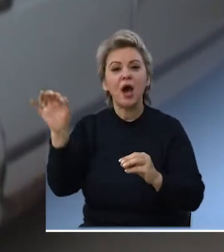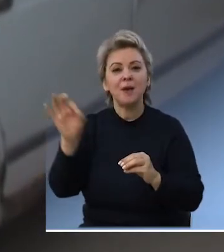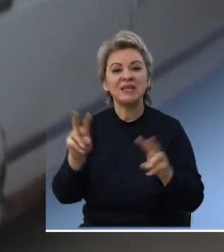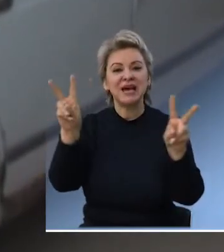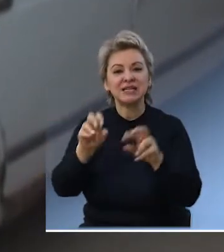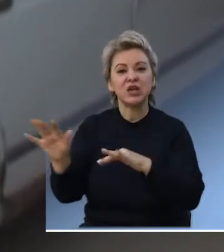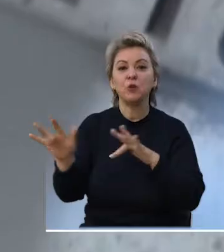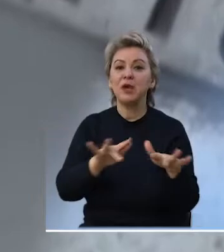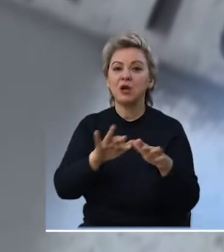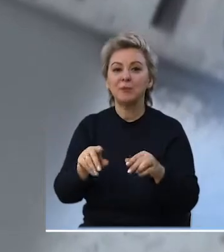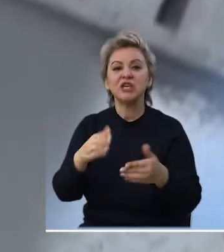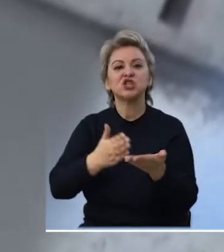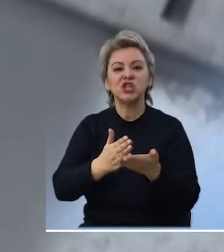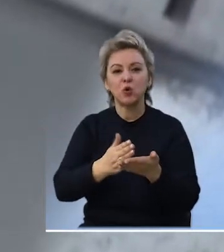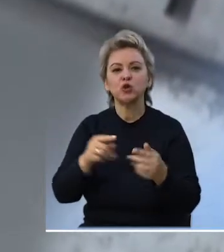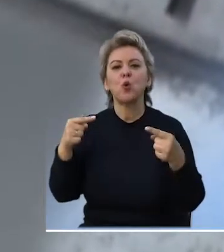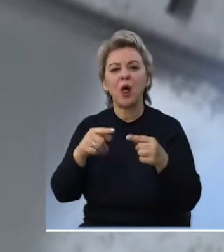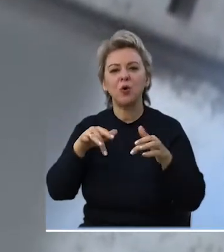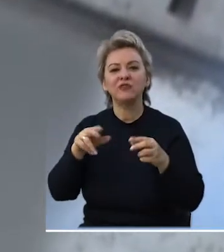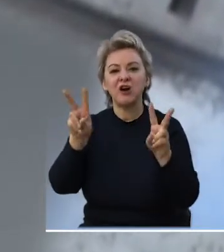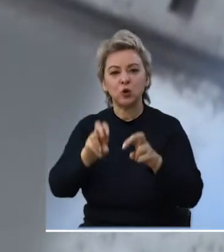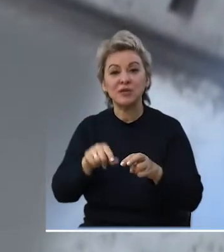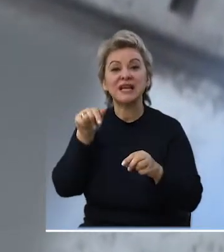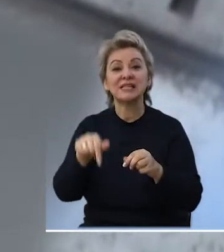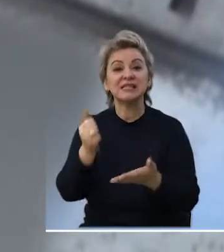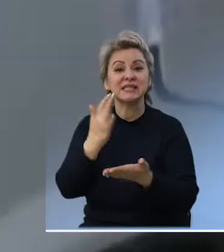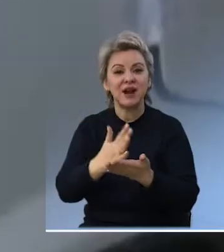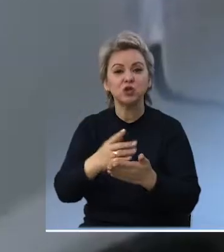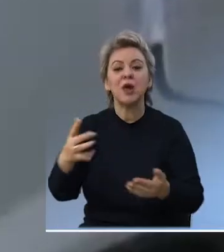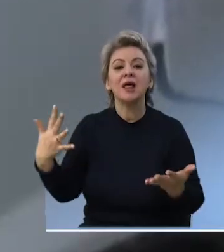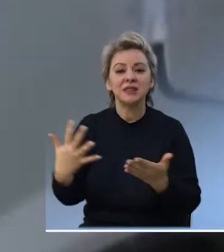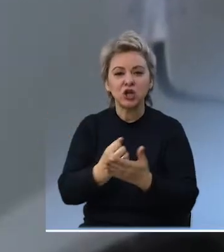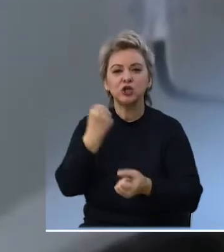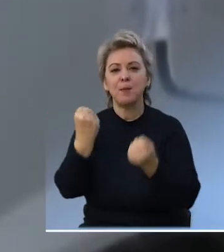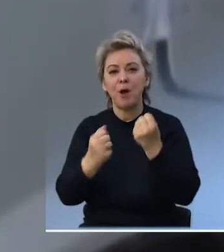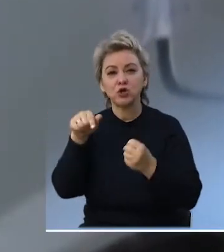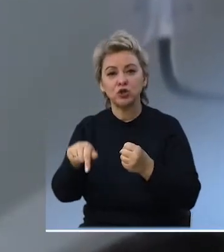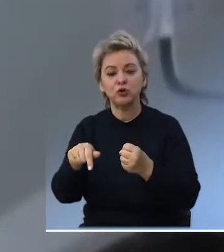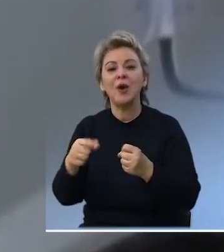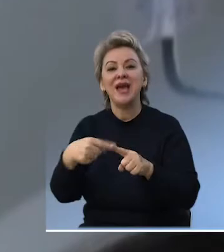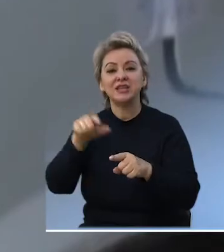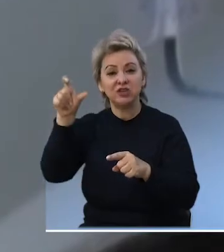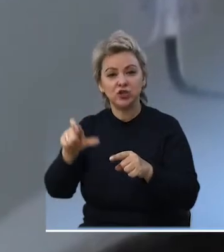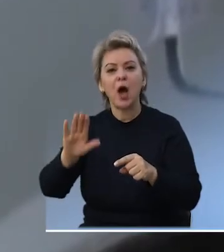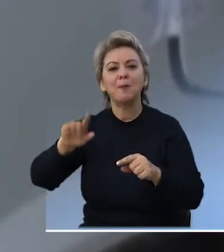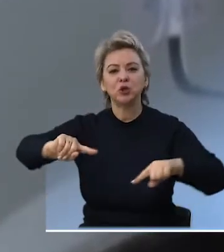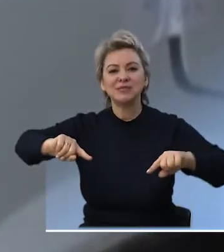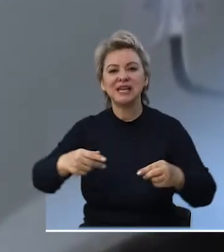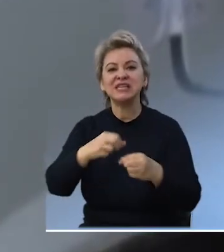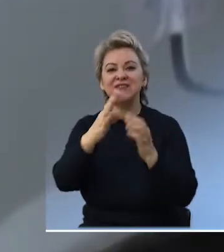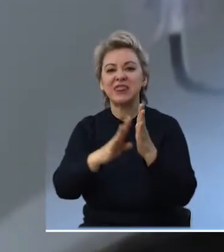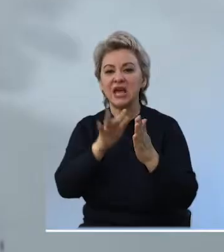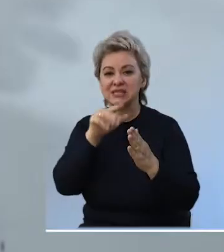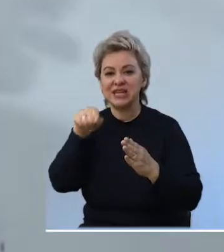результате оперативно-розыскных мероприятий сотрудники уголовного розыска по горячим следам разыскали машину потерпевшего, после чего